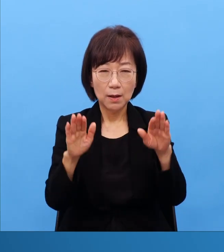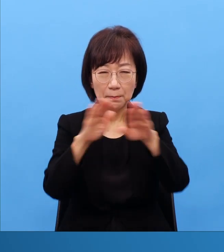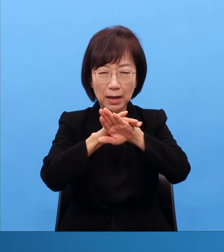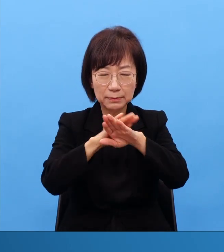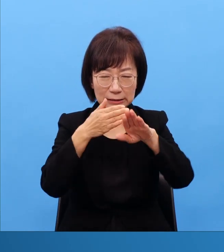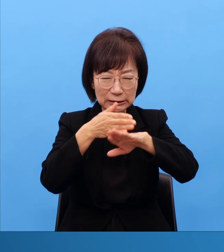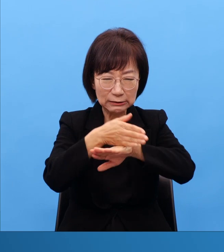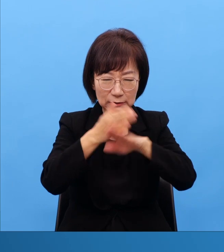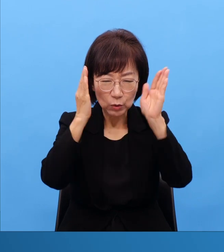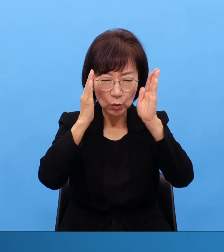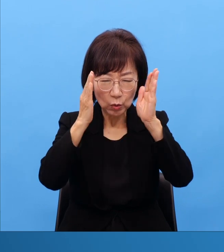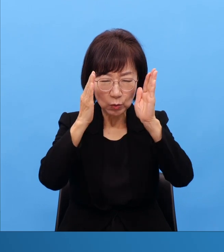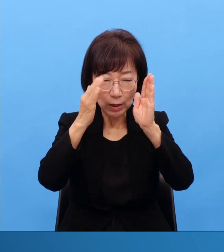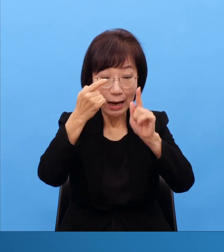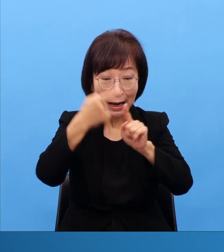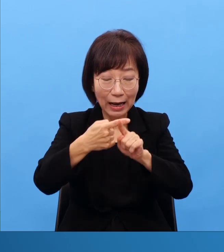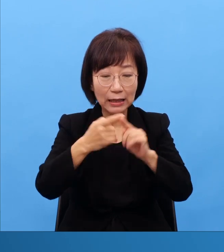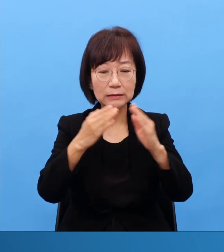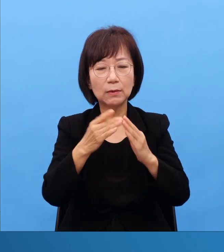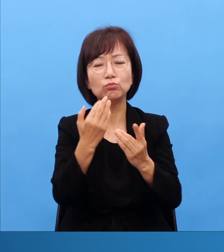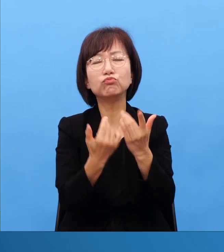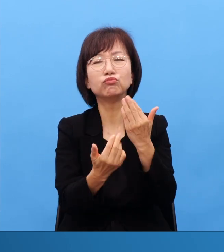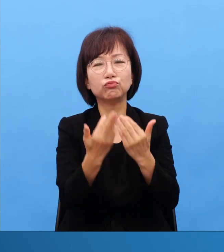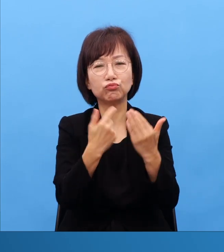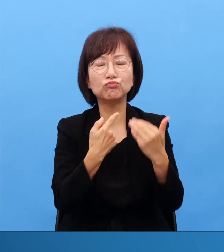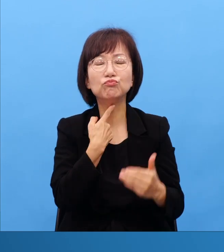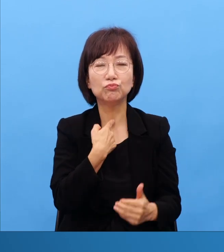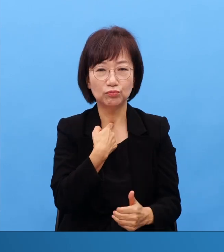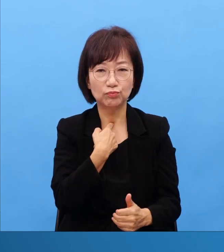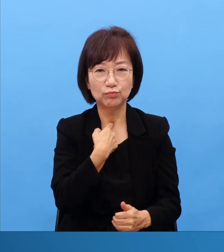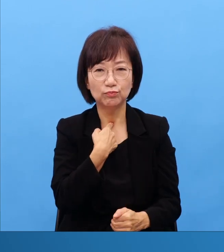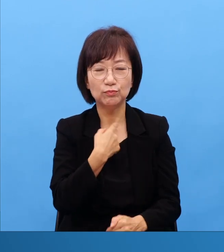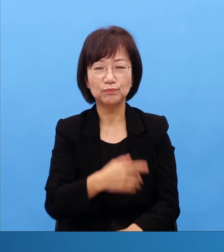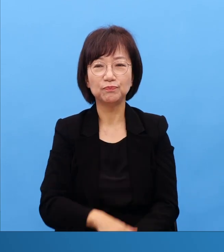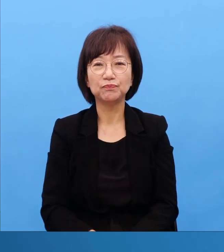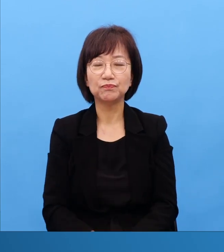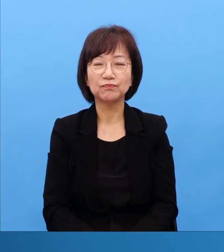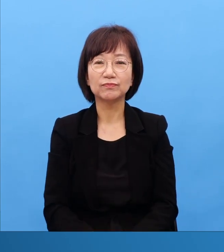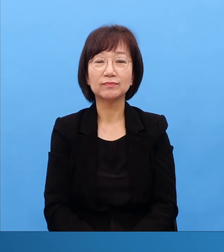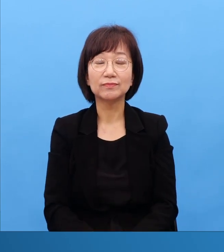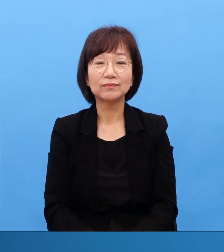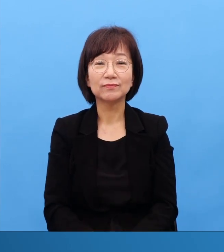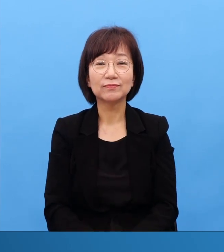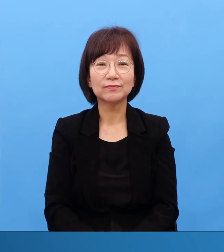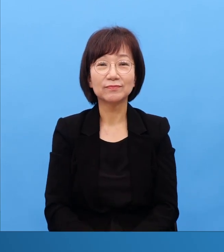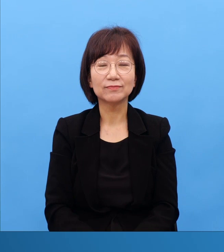a candle lit, and I was studying, and then another fire broke out. 또 이제 뭐